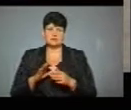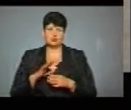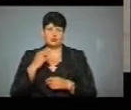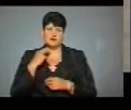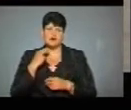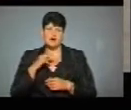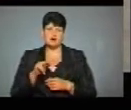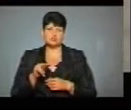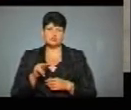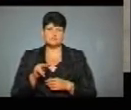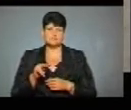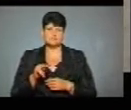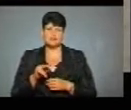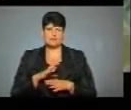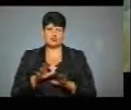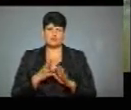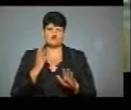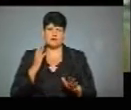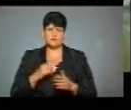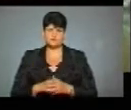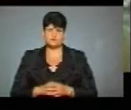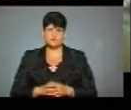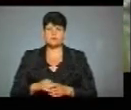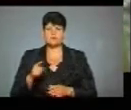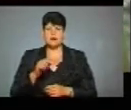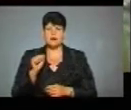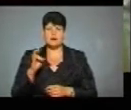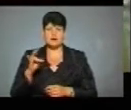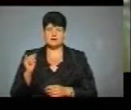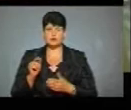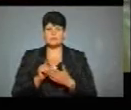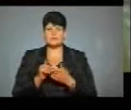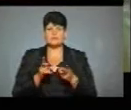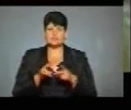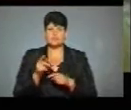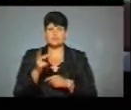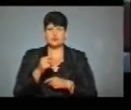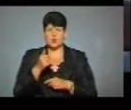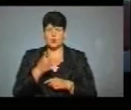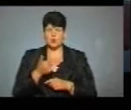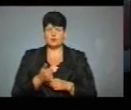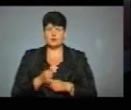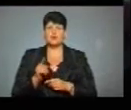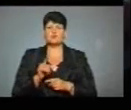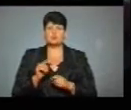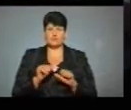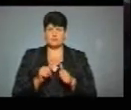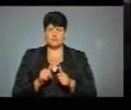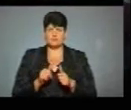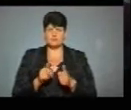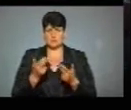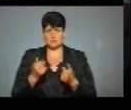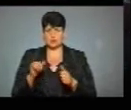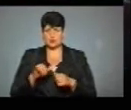краще, не було б черг. Тернополянці Анні до пенсії залишилося півтора роки. А чого ви не оформляли? Та, звісно, нікуди